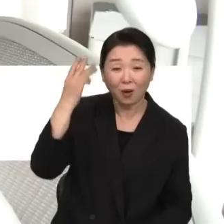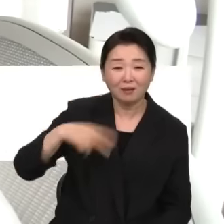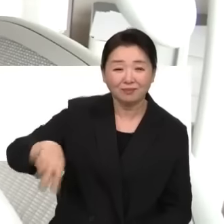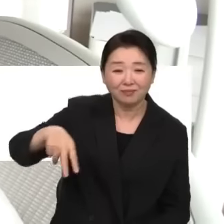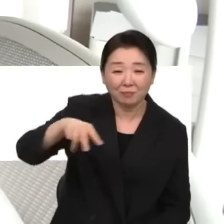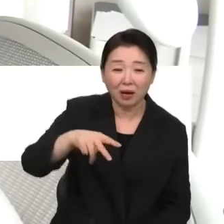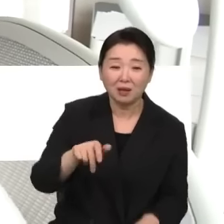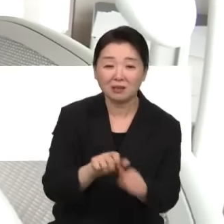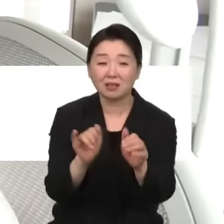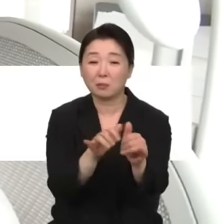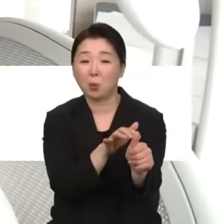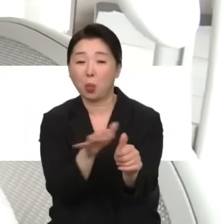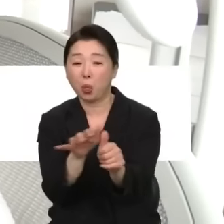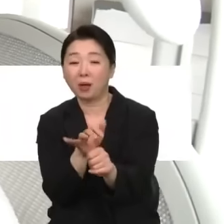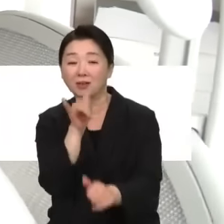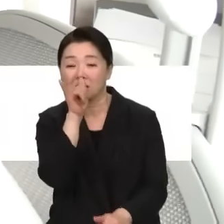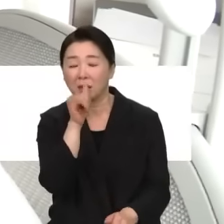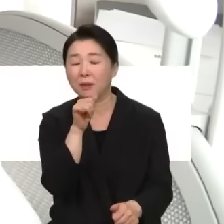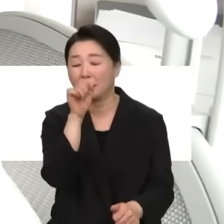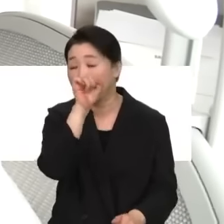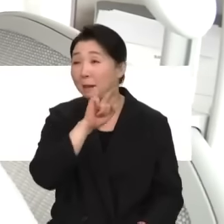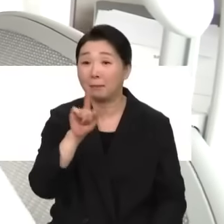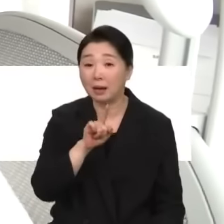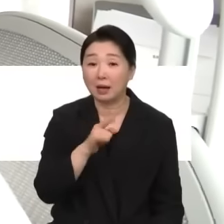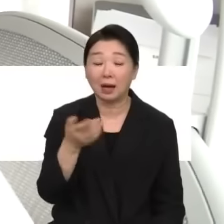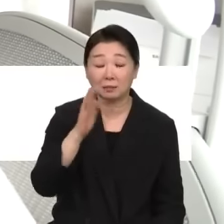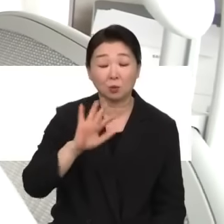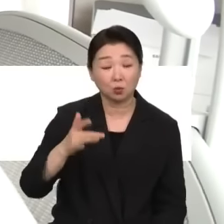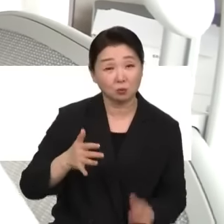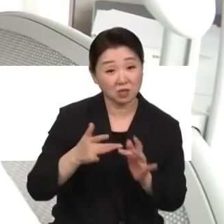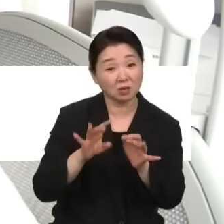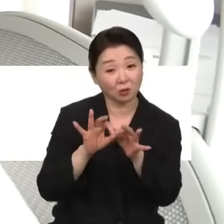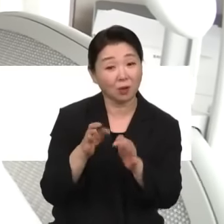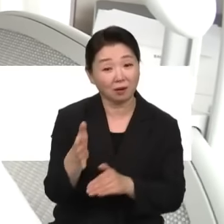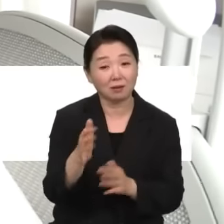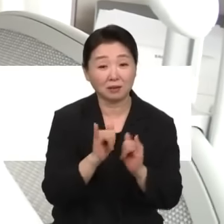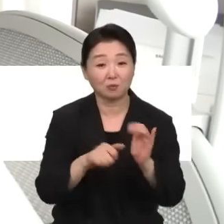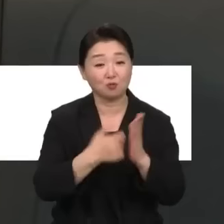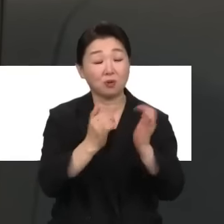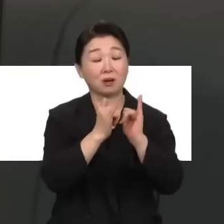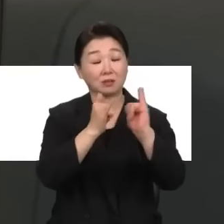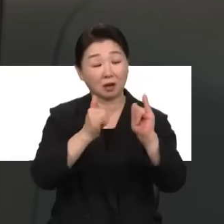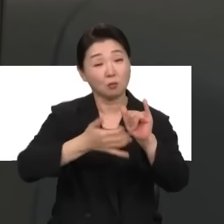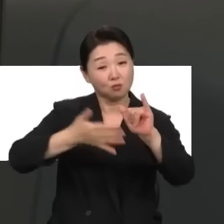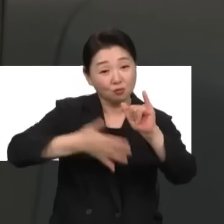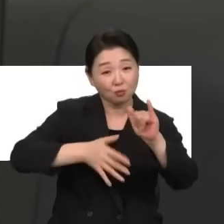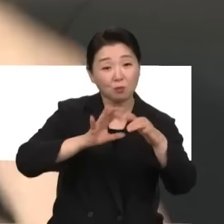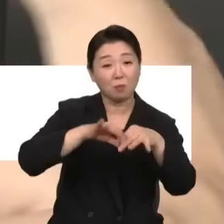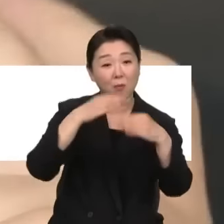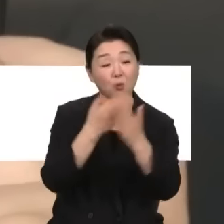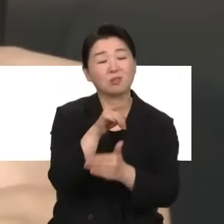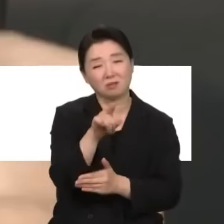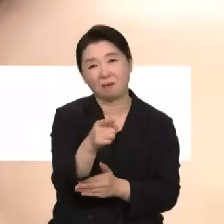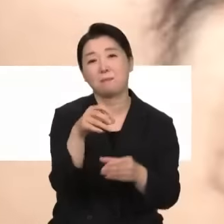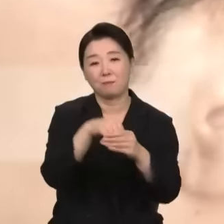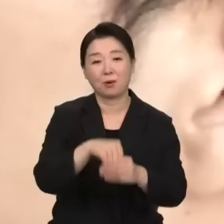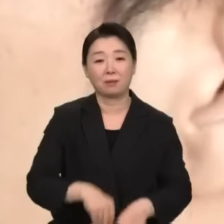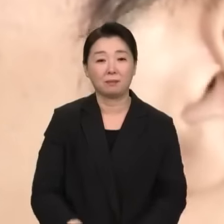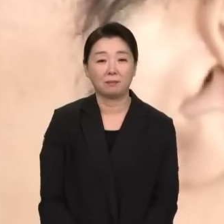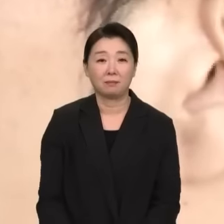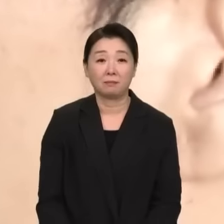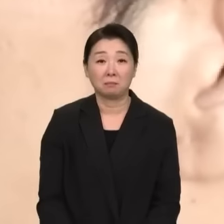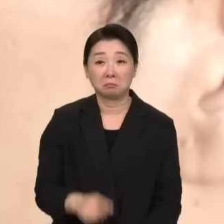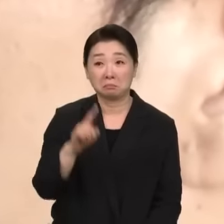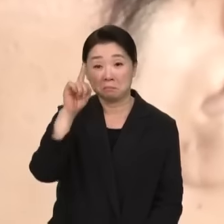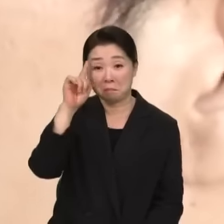되게 불경하게 봤는데 요즘은 인플루언서나 아니면 좀 유명한 사람 유튜버 같은 경우는 다 사주 저런 게 있어요.